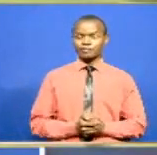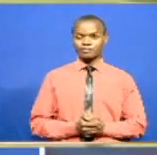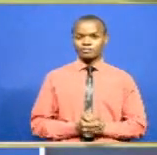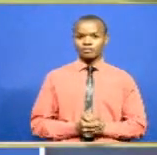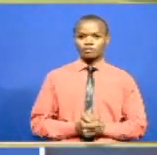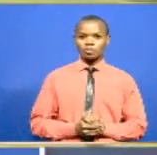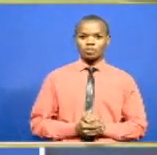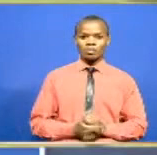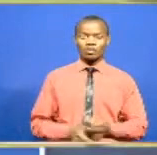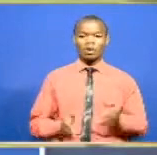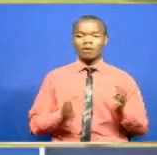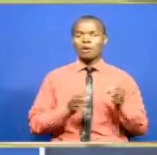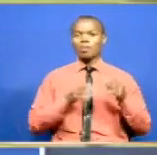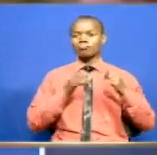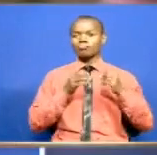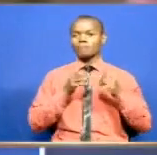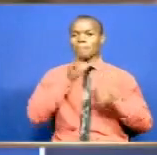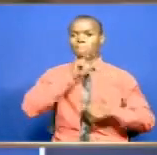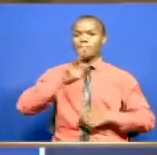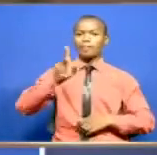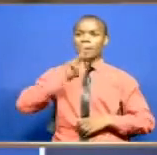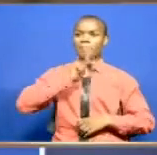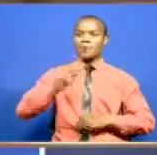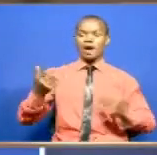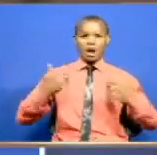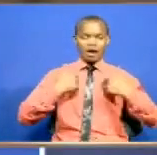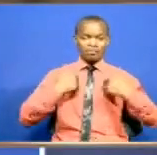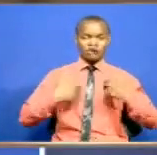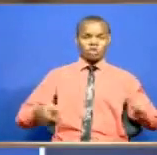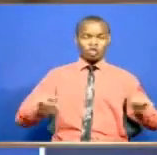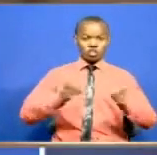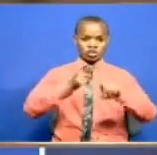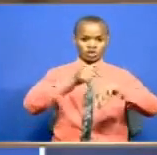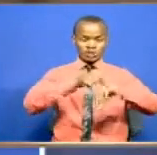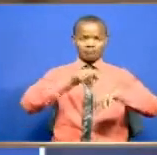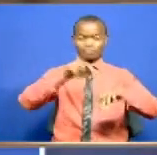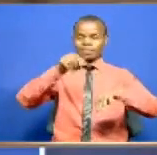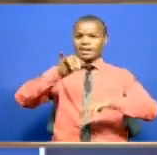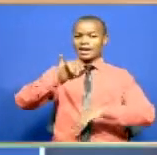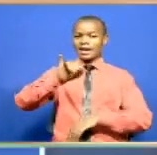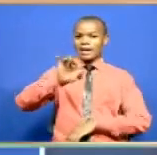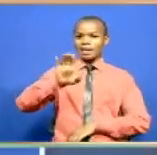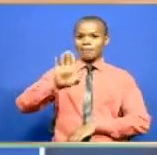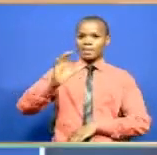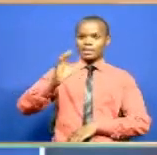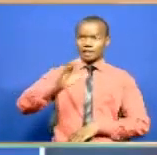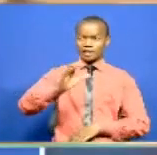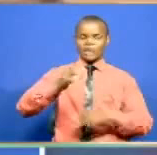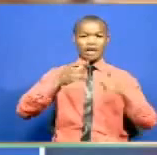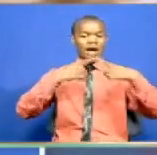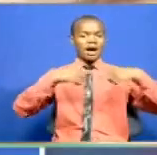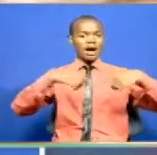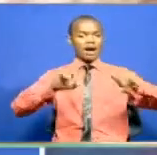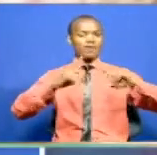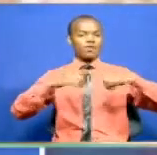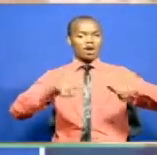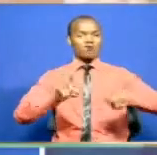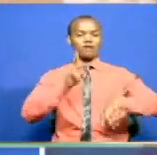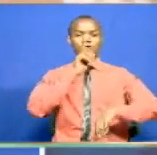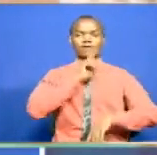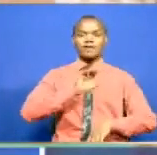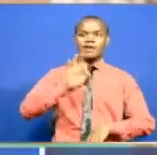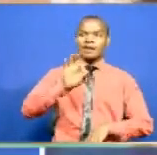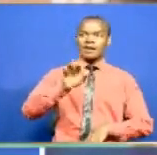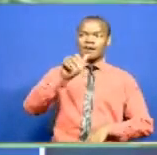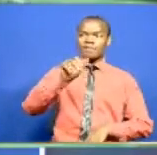Shangwe zilishuhudiwa katika eneo bunge la Msambweni muda mfupi baada ya tume huru ya uchaguzi na mipaka IBC kumtangaza Feisal